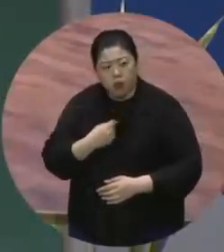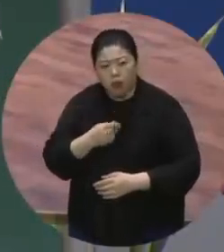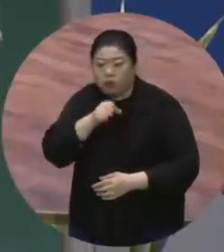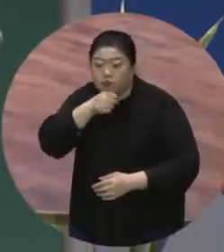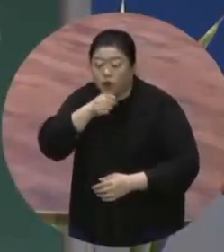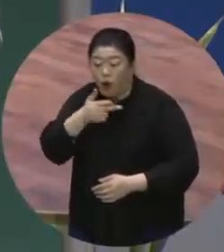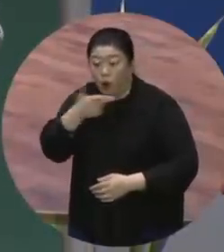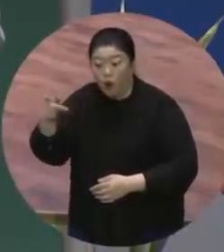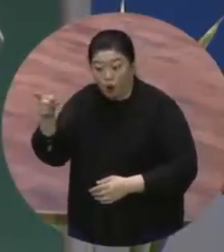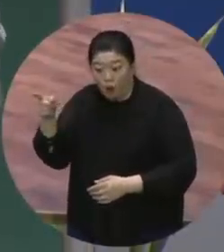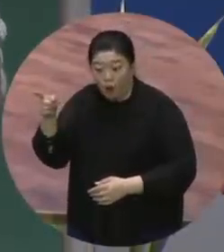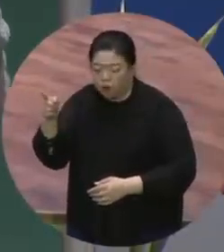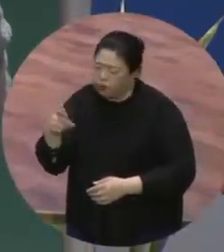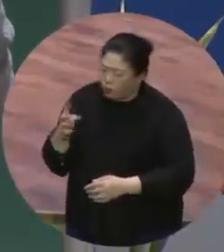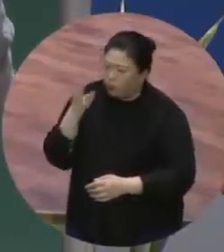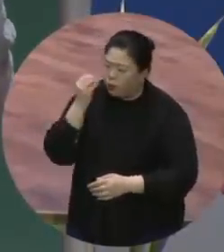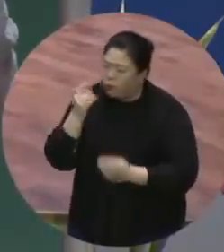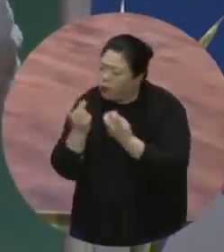그룬텝이라는